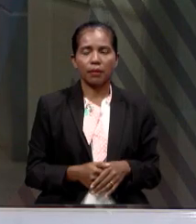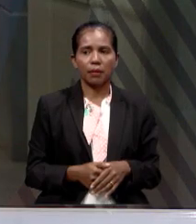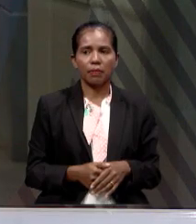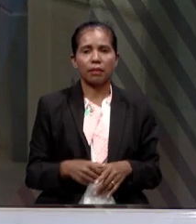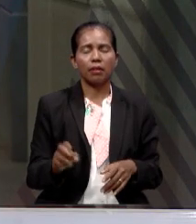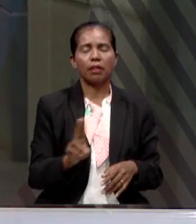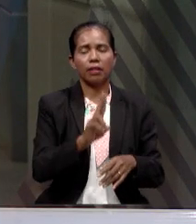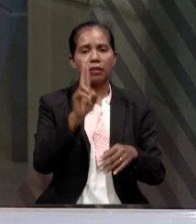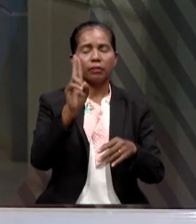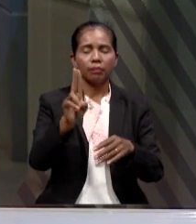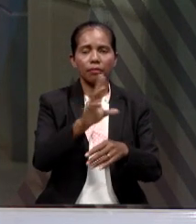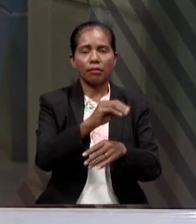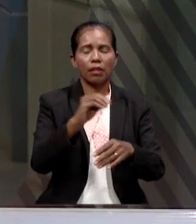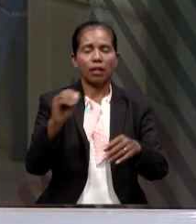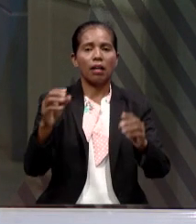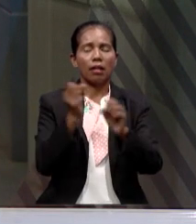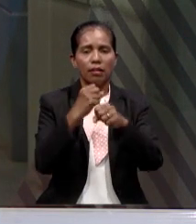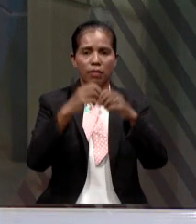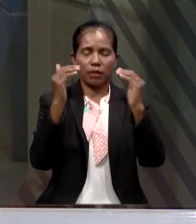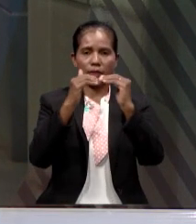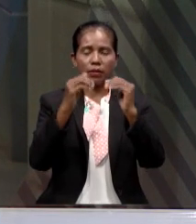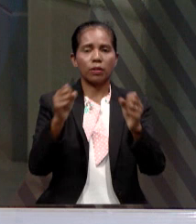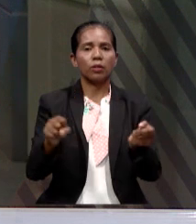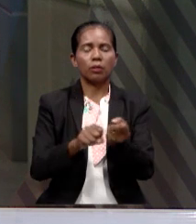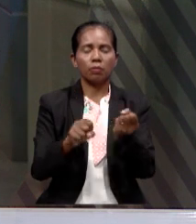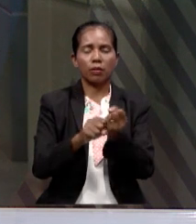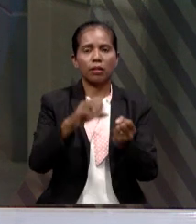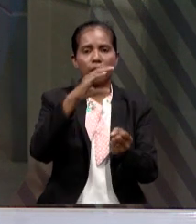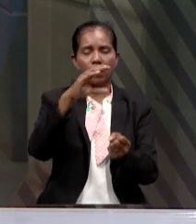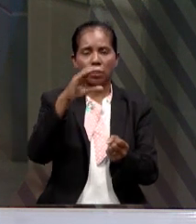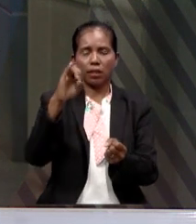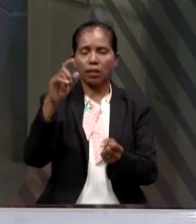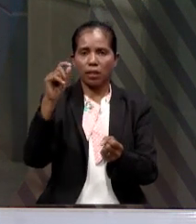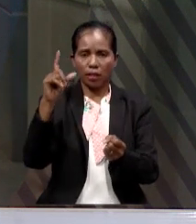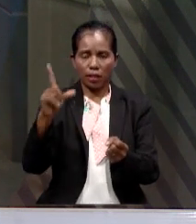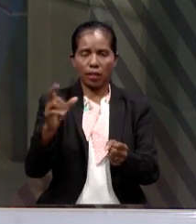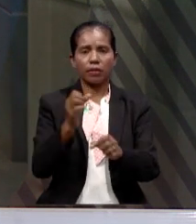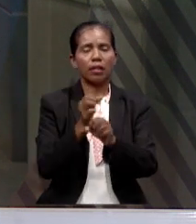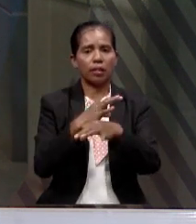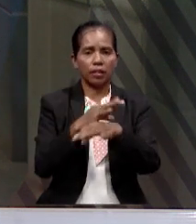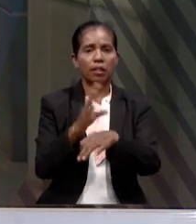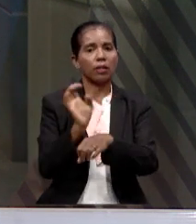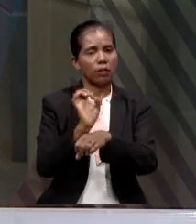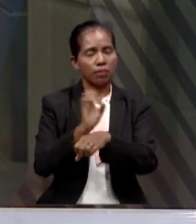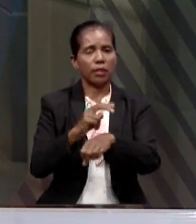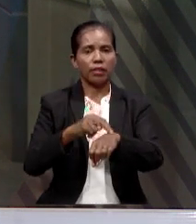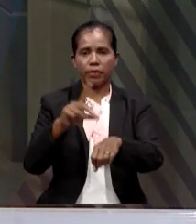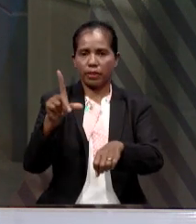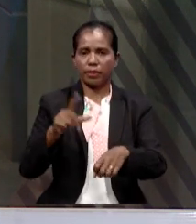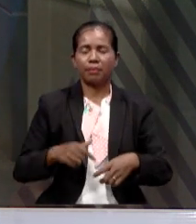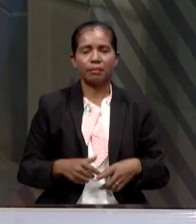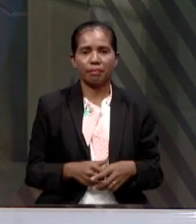Unia Empresarială Timor-Leste, la Congresul, ori apoi o Camera Comerț și Industrie Timor-Leste, atori economia națională.